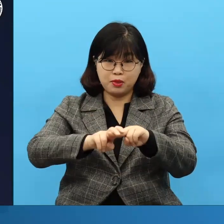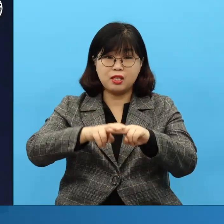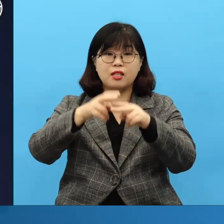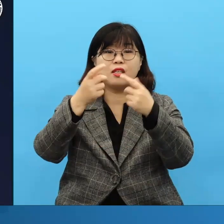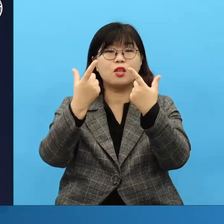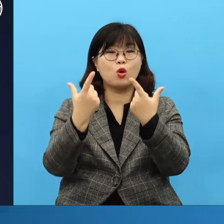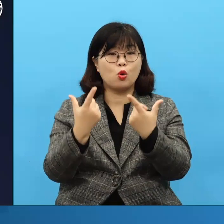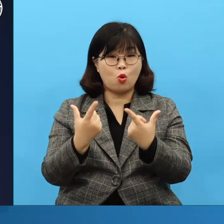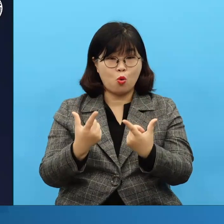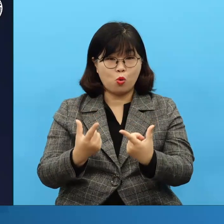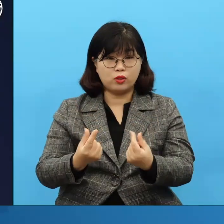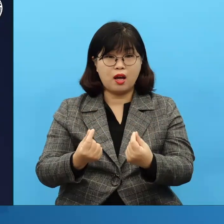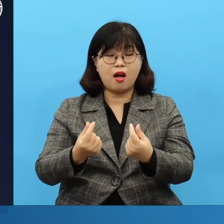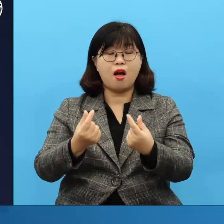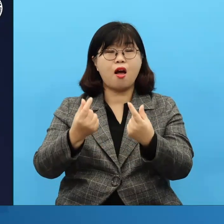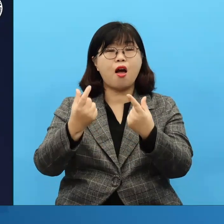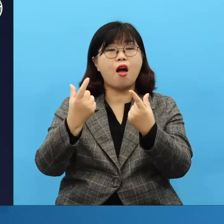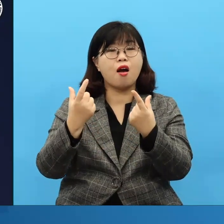생명샘이